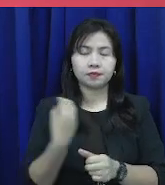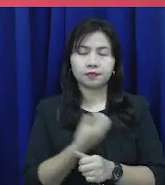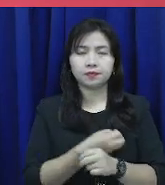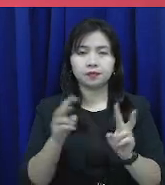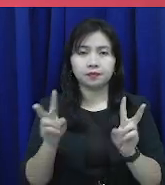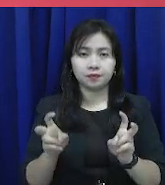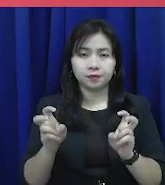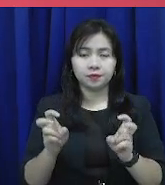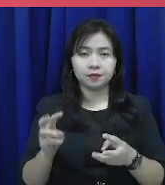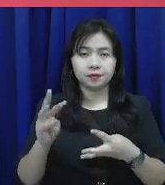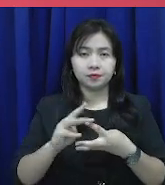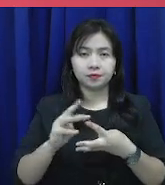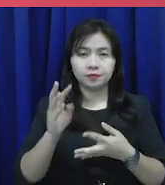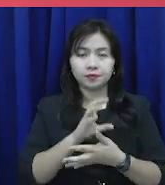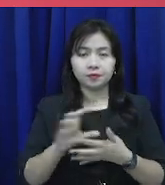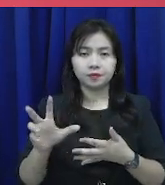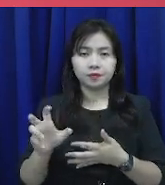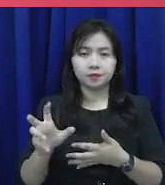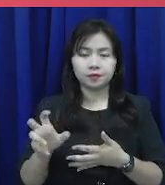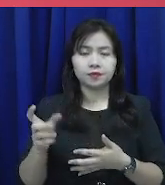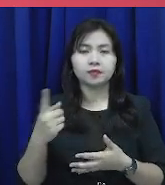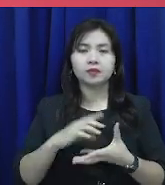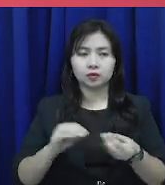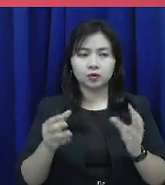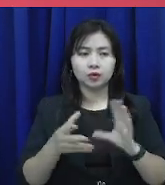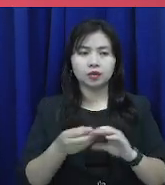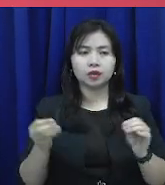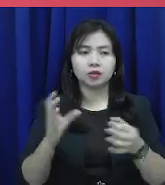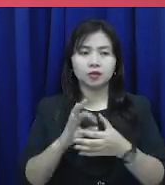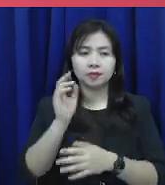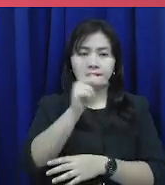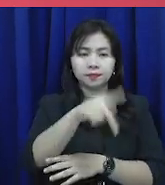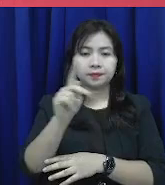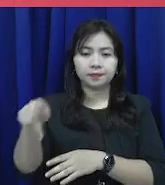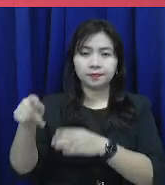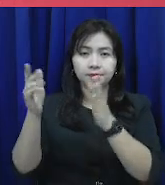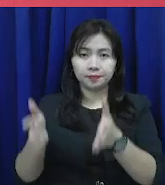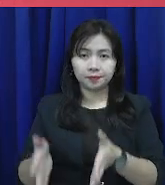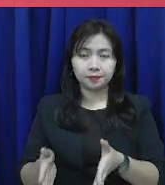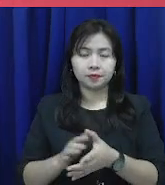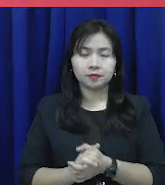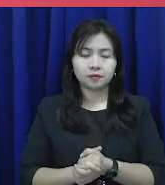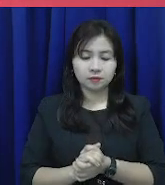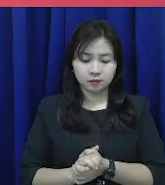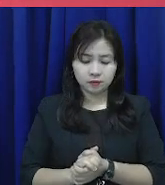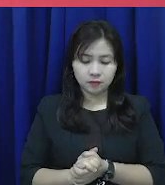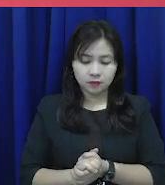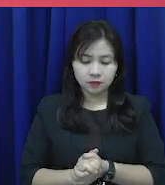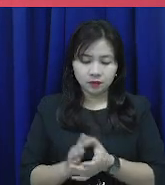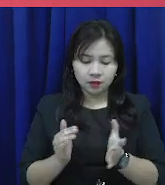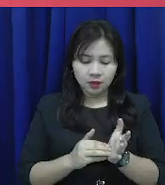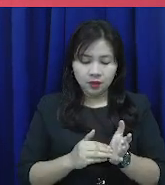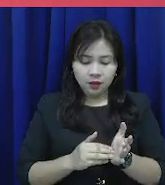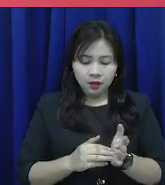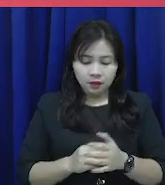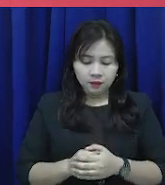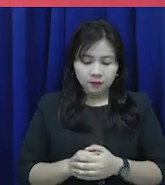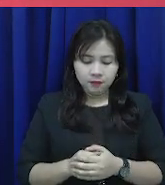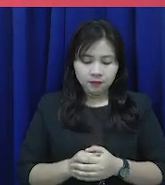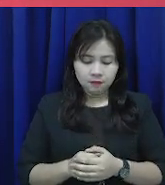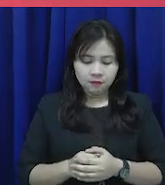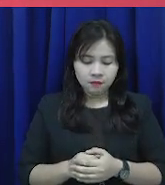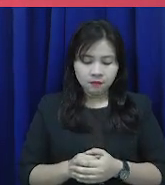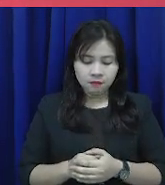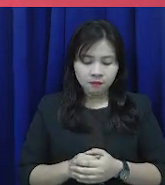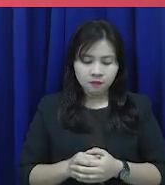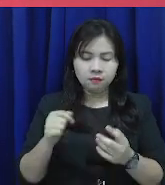kung saan nanduduon yung parable of the swer makikita po natin dito mga kapatid na when when he when he